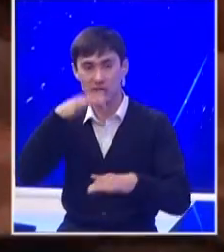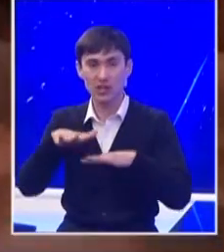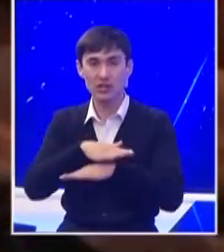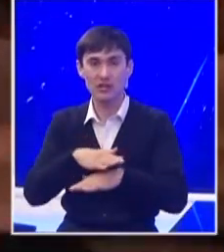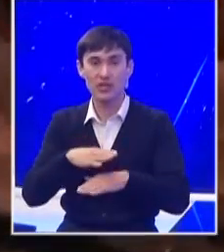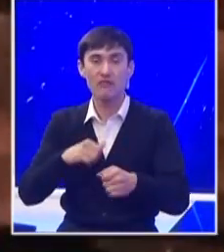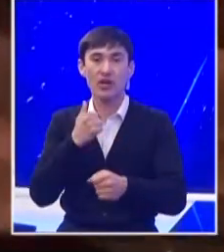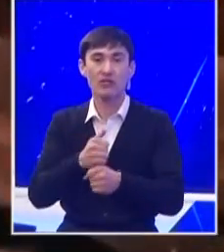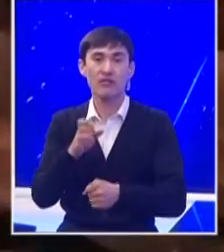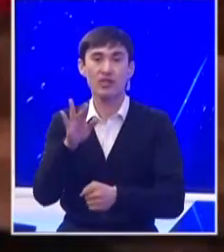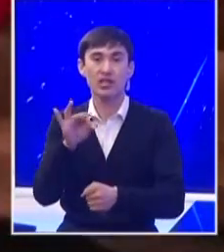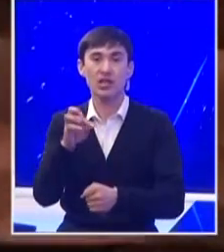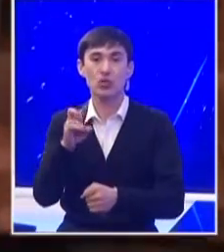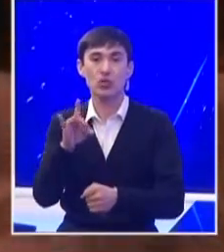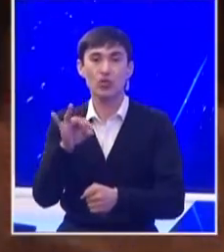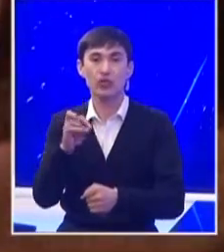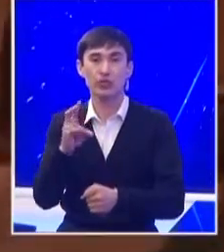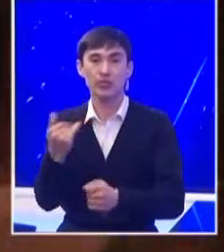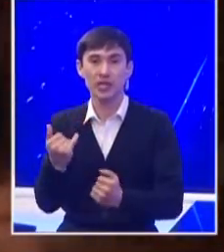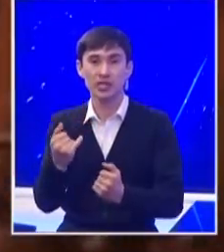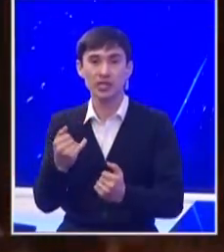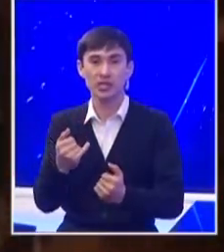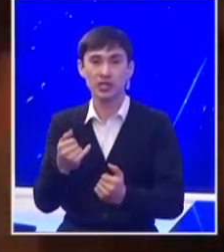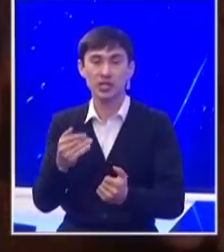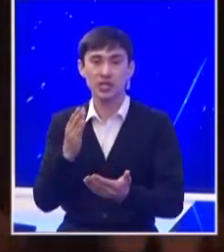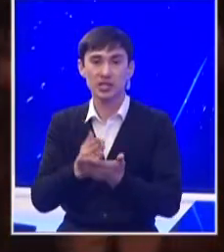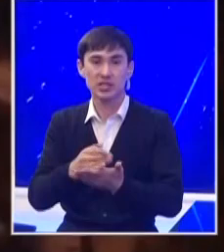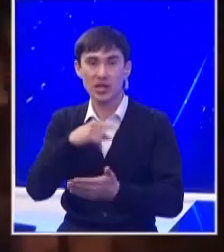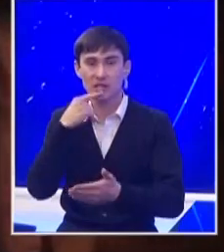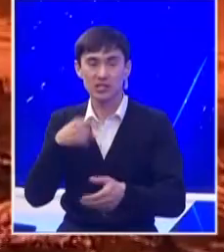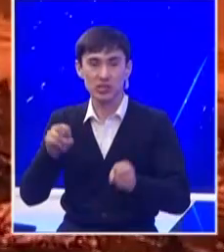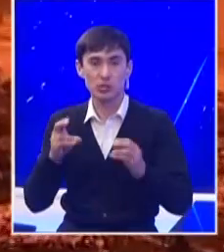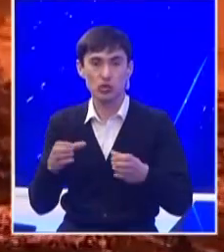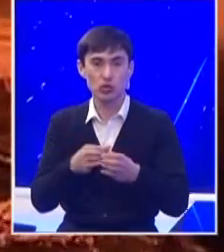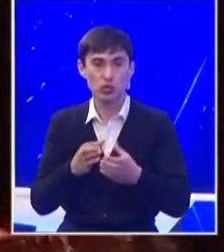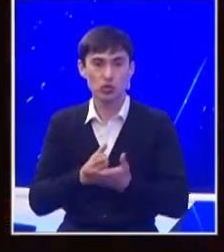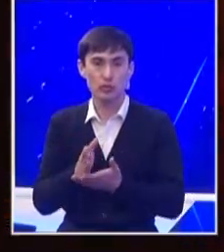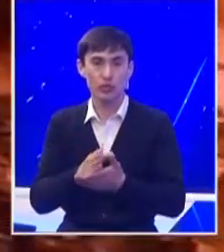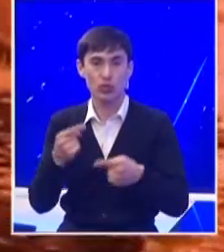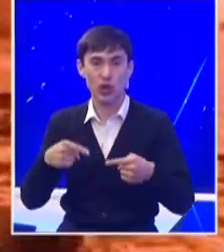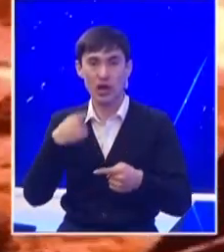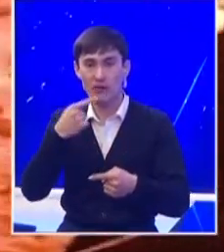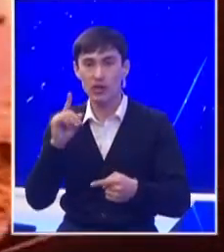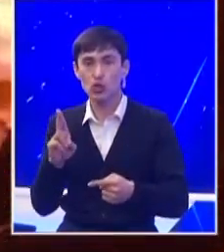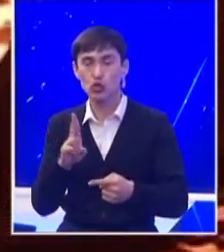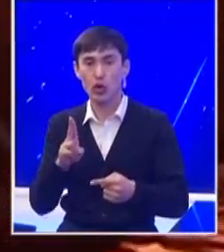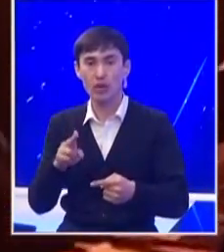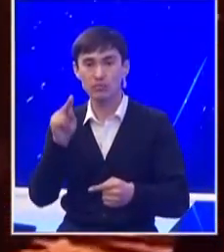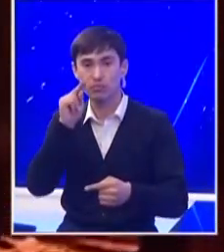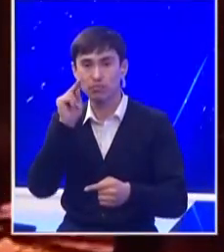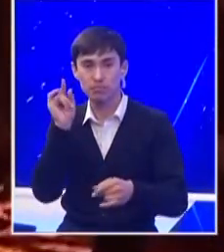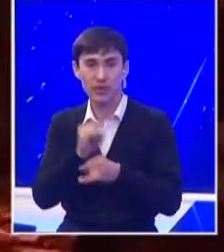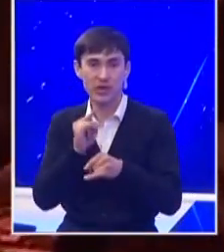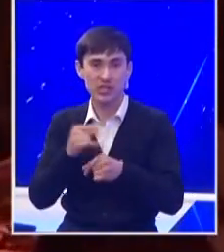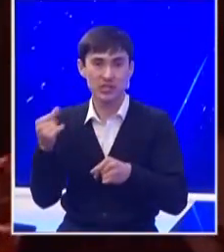Виктором Януковичем и не исключают участие российских спецслужб. Другая сторона, в свою очередь, заявляет о провокации самих